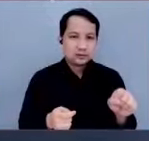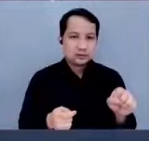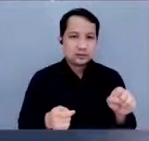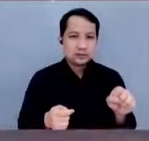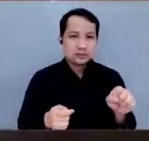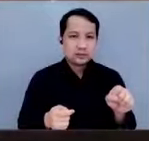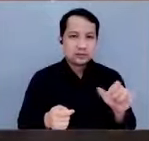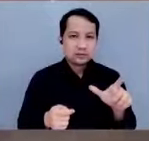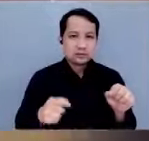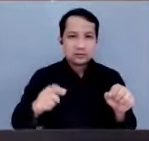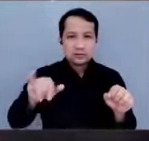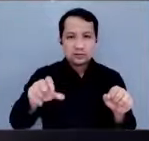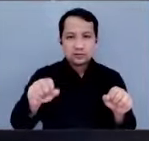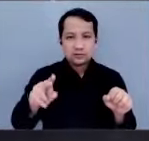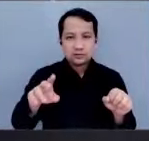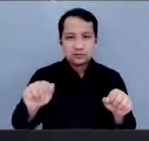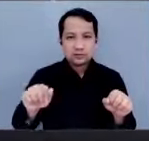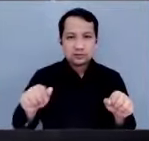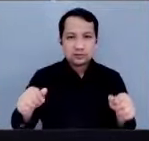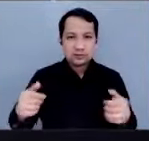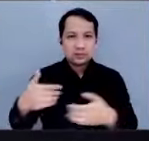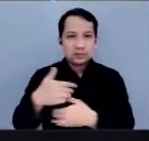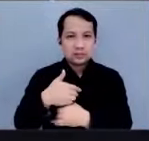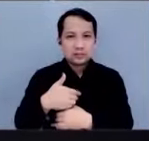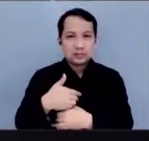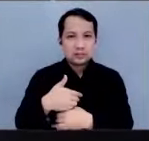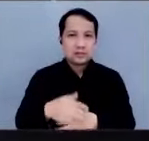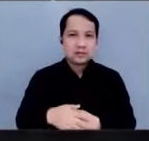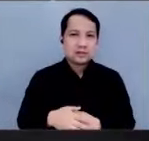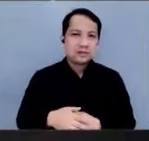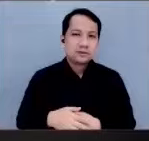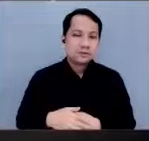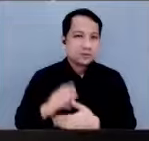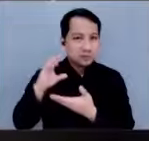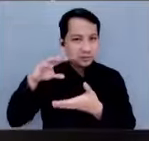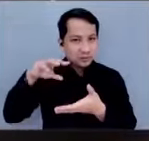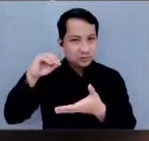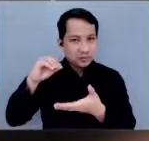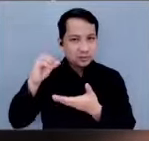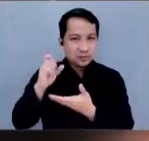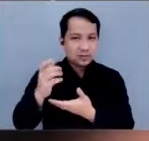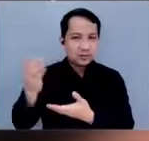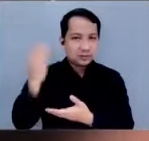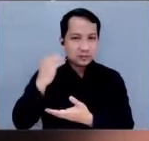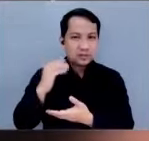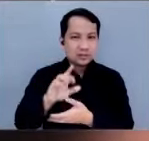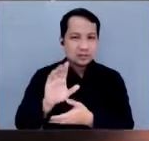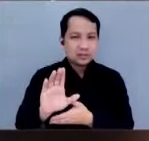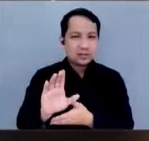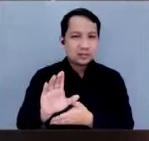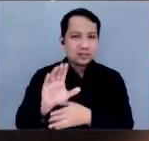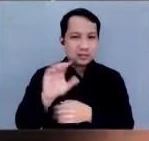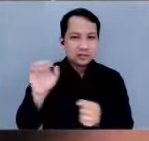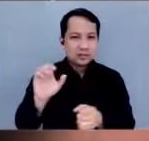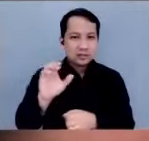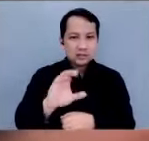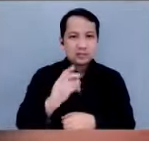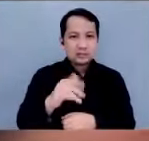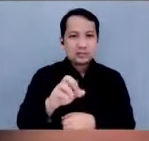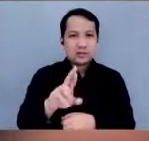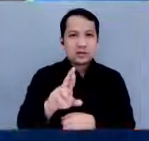Garcia. Nagyakapan pa sila at nagpa-picture together with former Kapamilya President Charo Santos